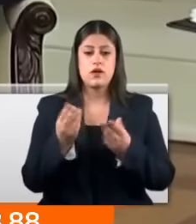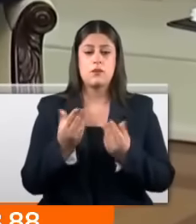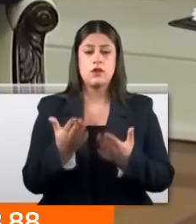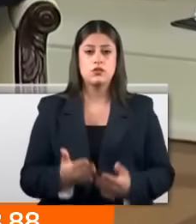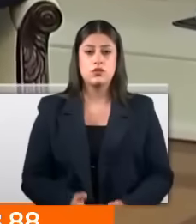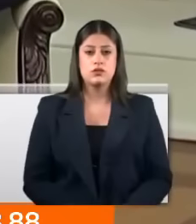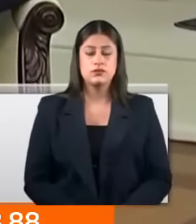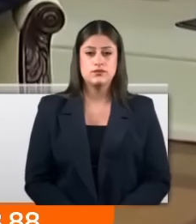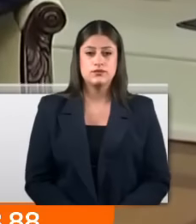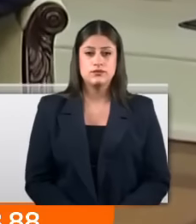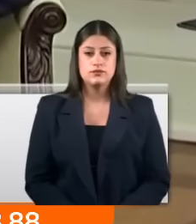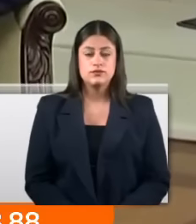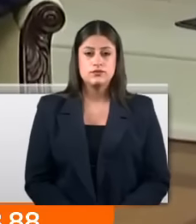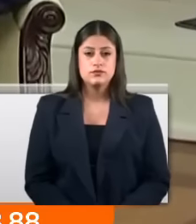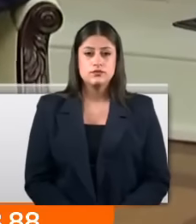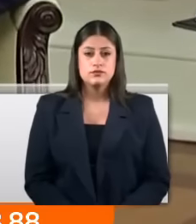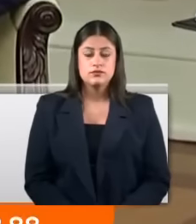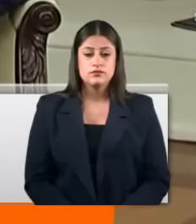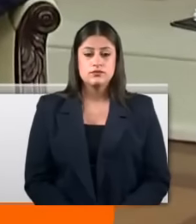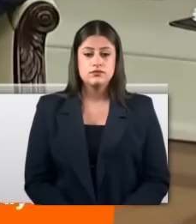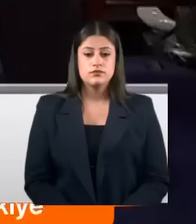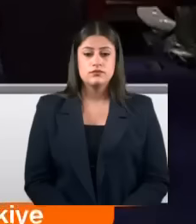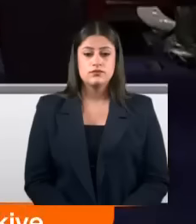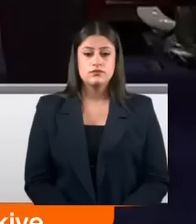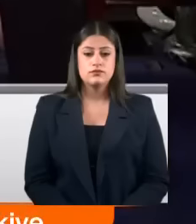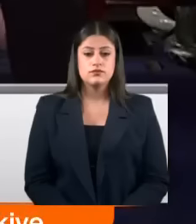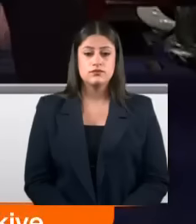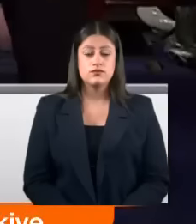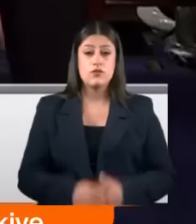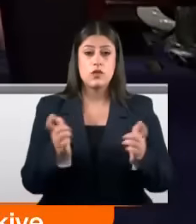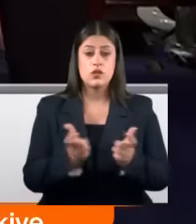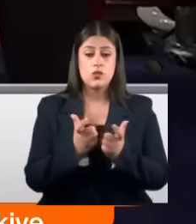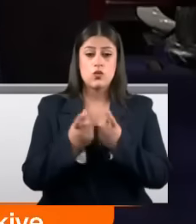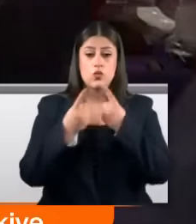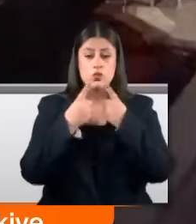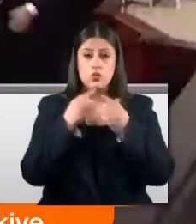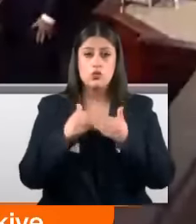Yeniden hoş geldiniz. Konuşacak çok şeyimiz var. Kongre konuşması